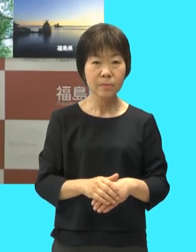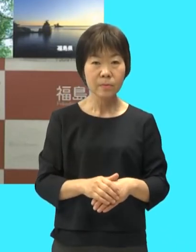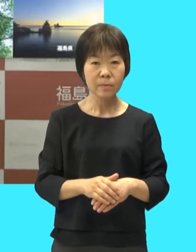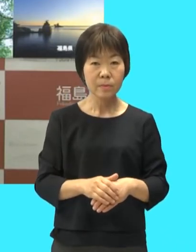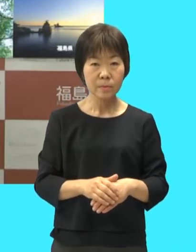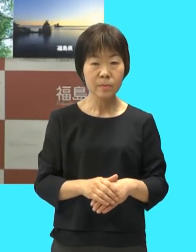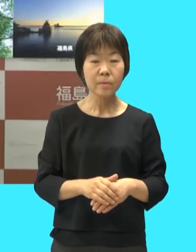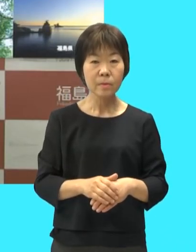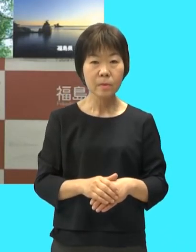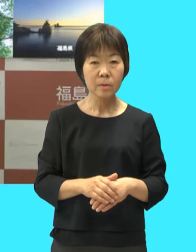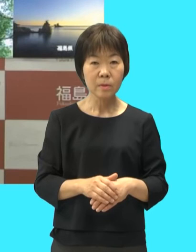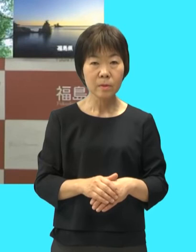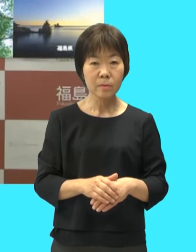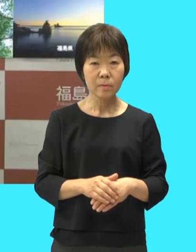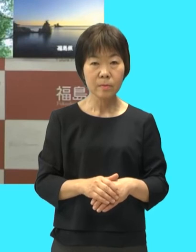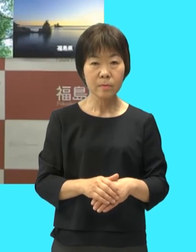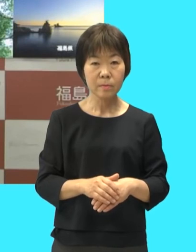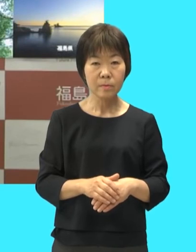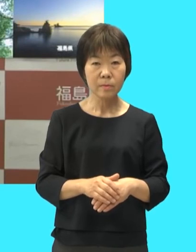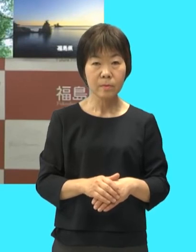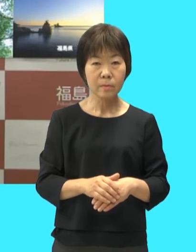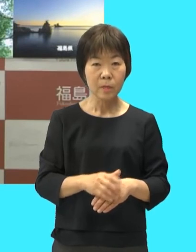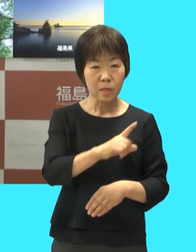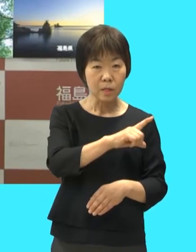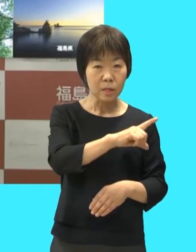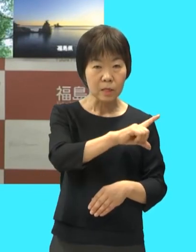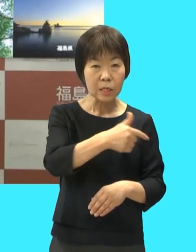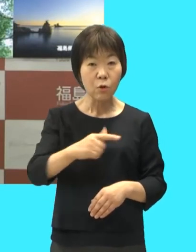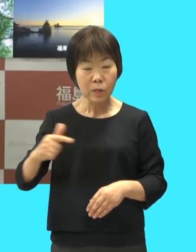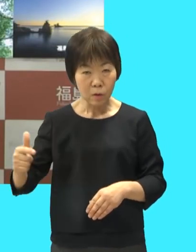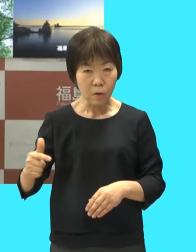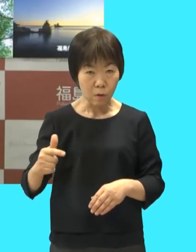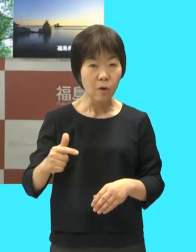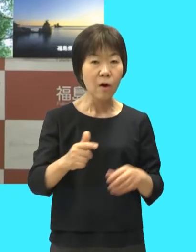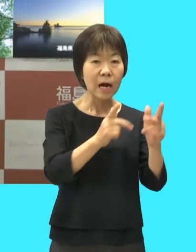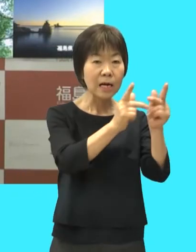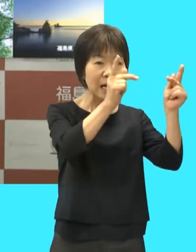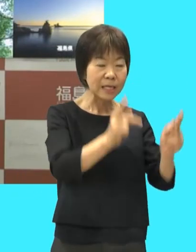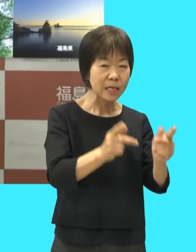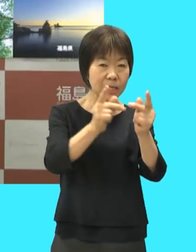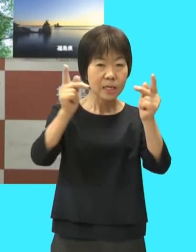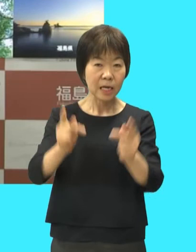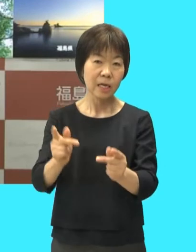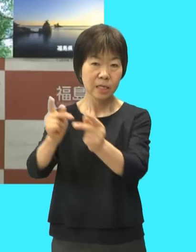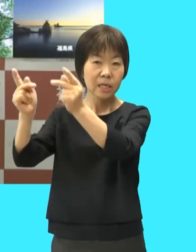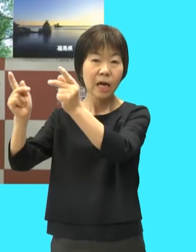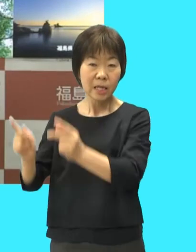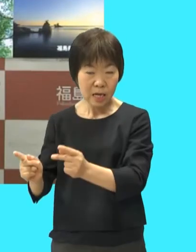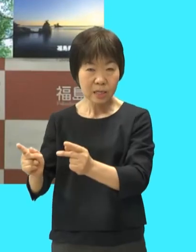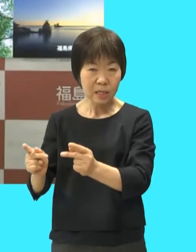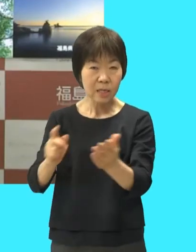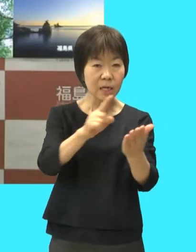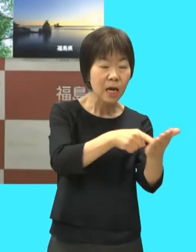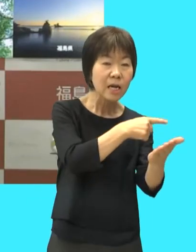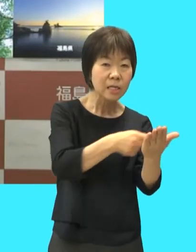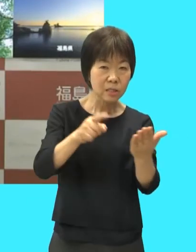が、時期的にはいろいろ課題がある中で、どれぐらいまでこうそのやり遂げた段階で